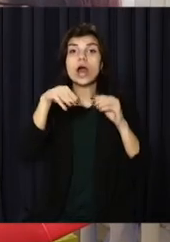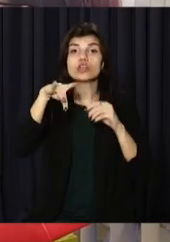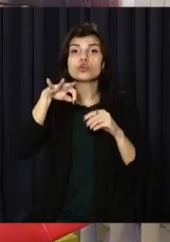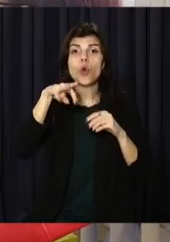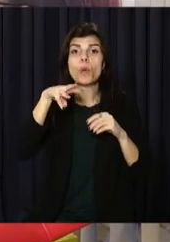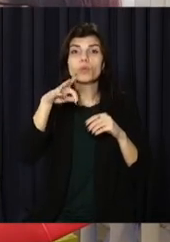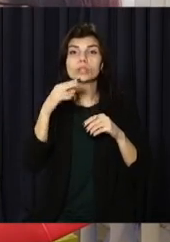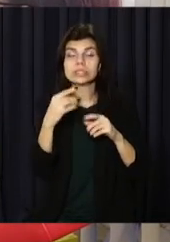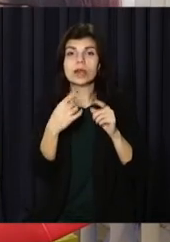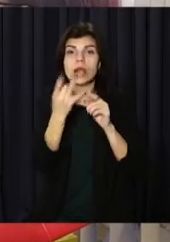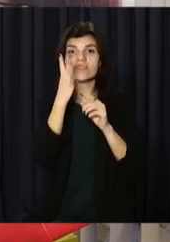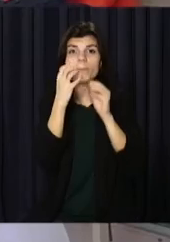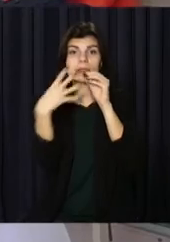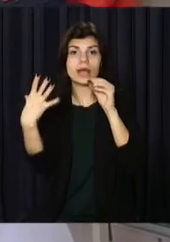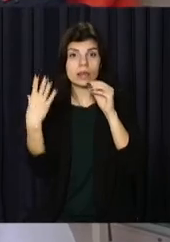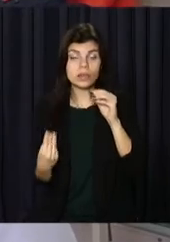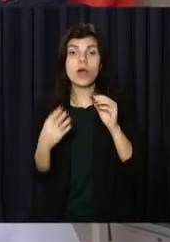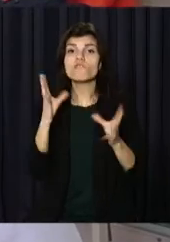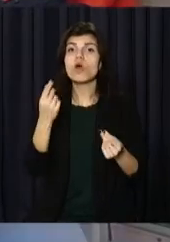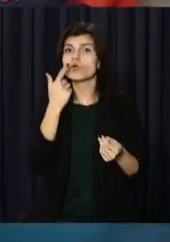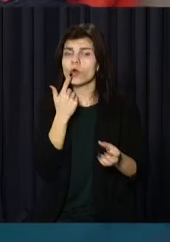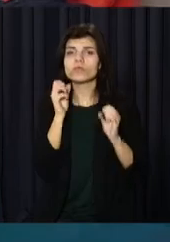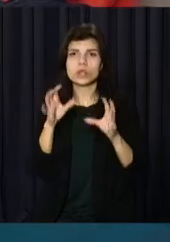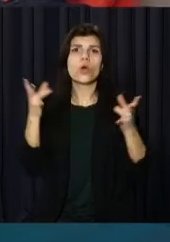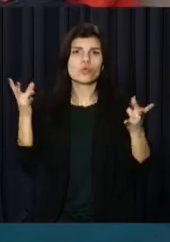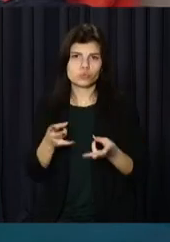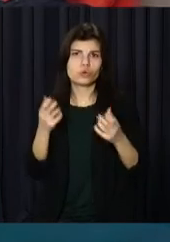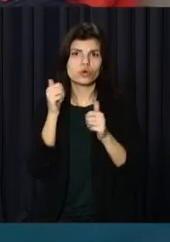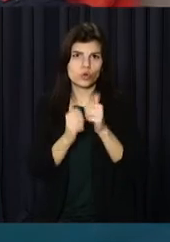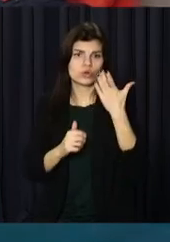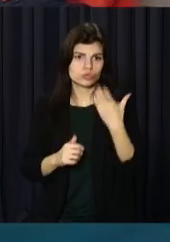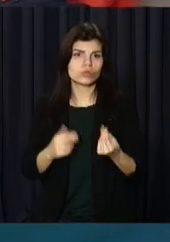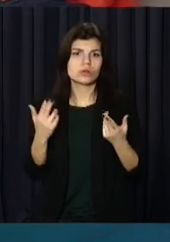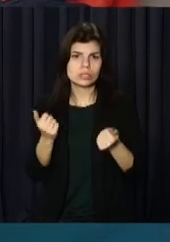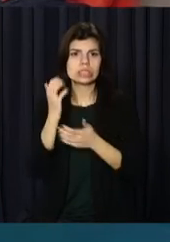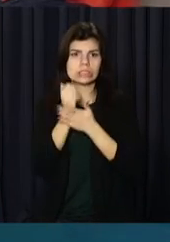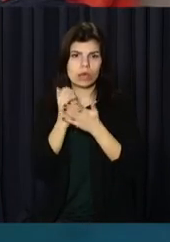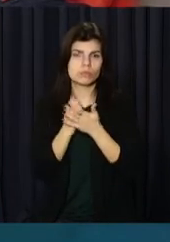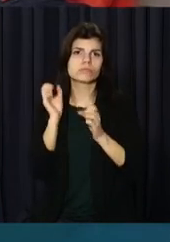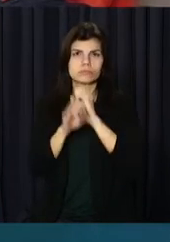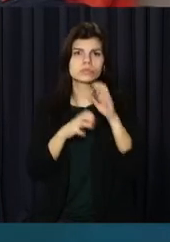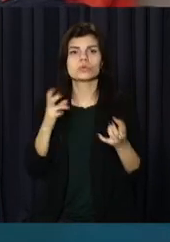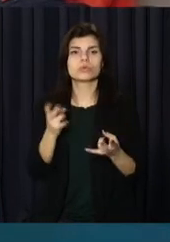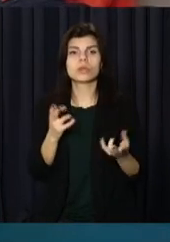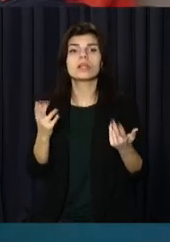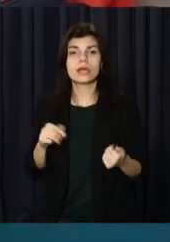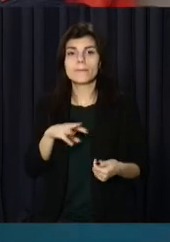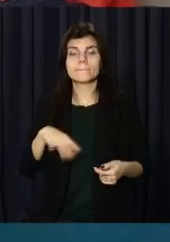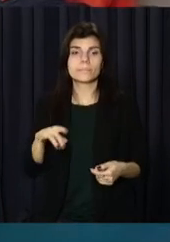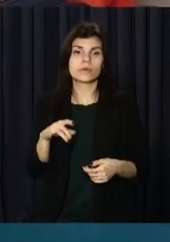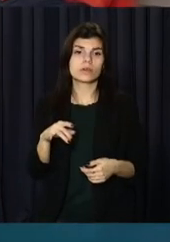діб. Потреба в донорах існує щодня. Щоденно повинно проходити поповнення наших запасів. Ну, звичайно,